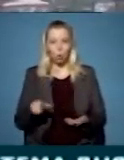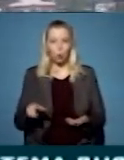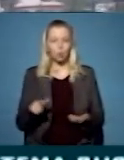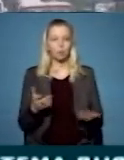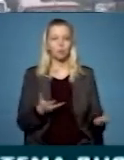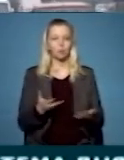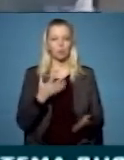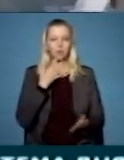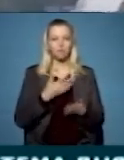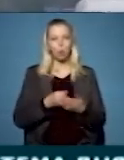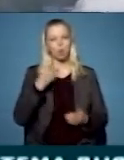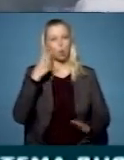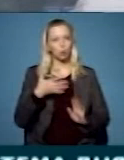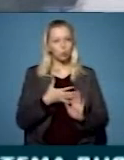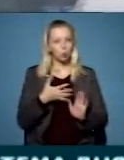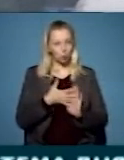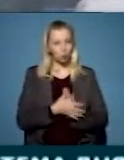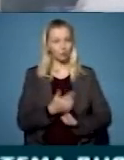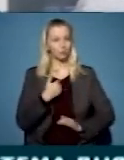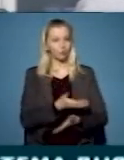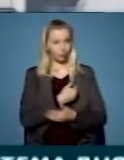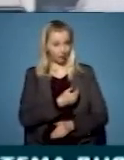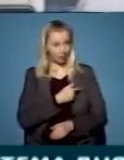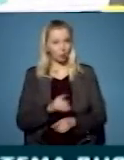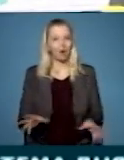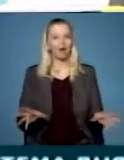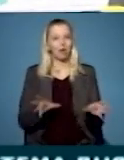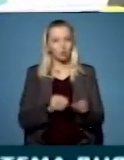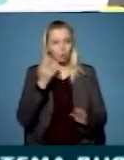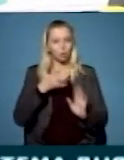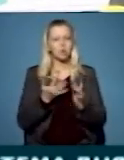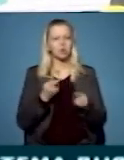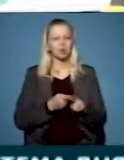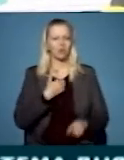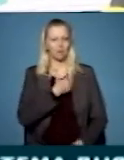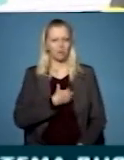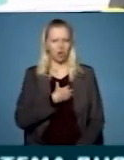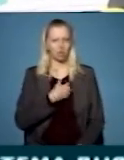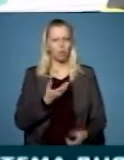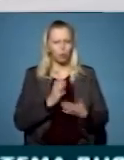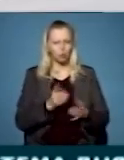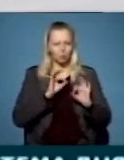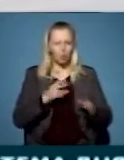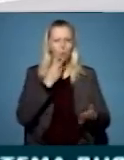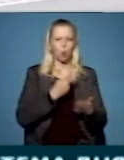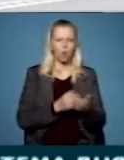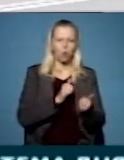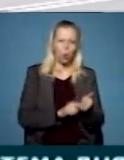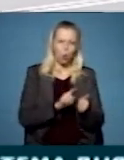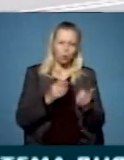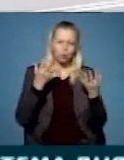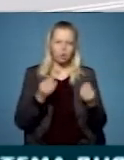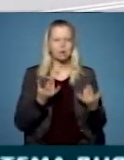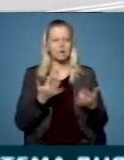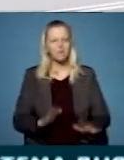якусь своє розуміння. От ми хочемо, щоб ми разом зрозуміли, наскільки це важливо. Ми будемо анонсувати, показувати кожного дня,